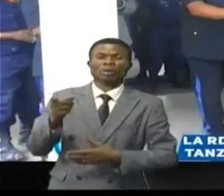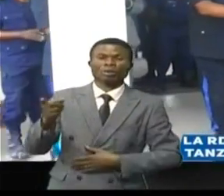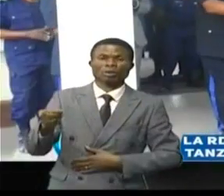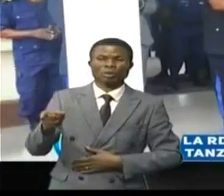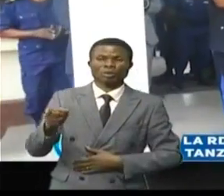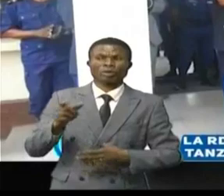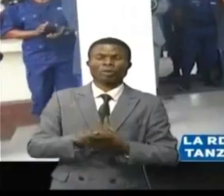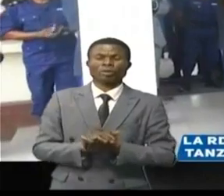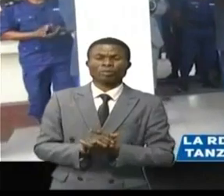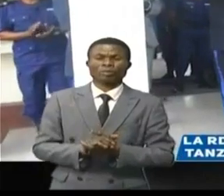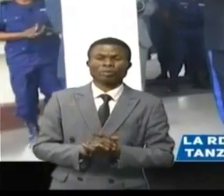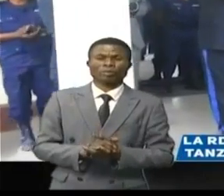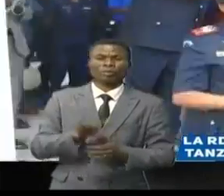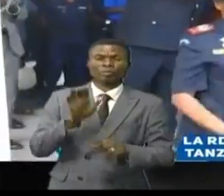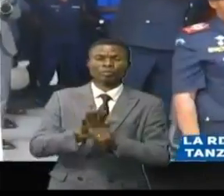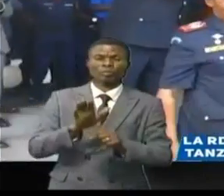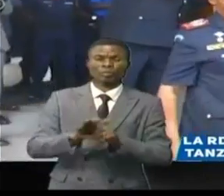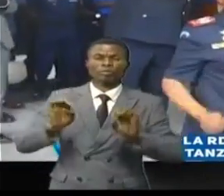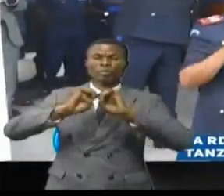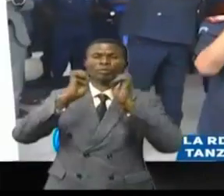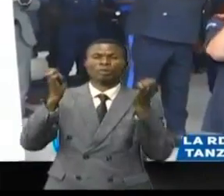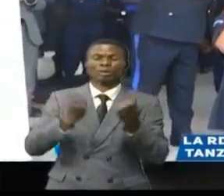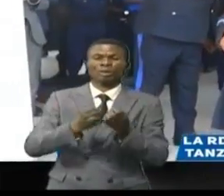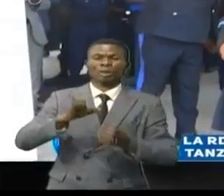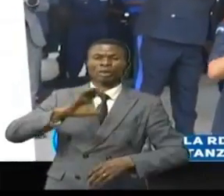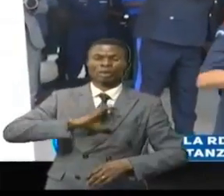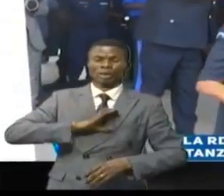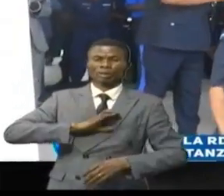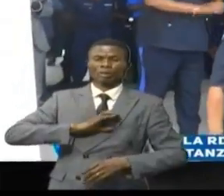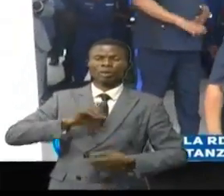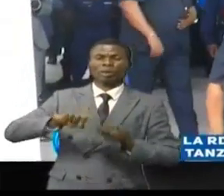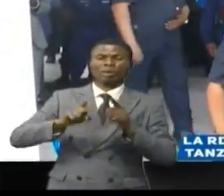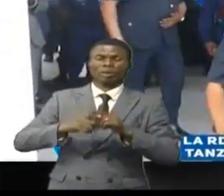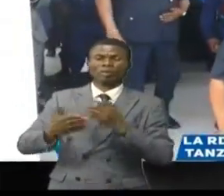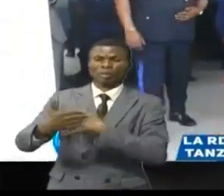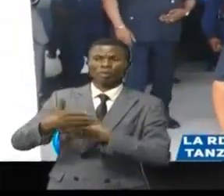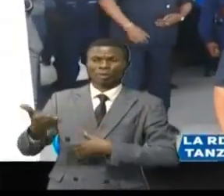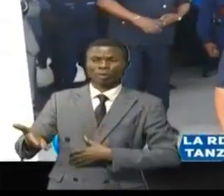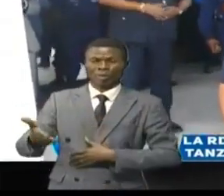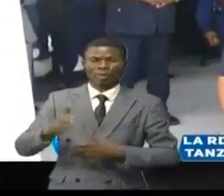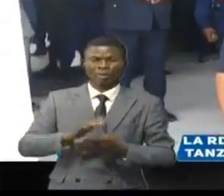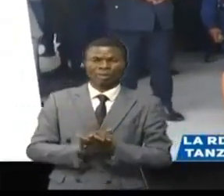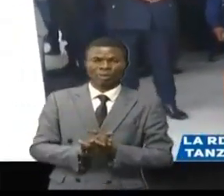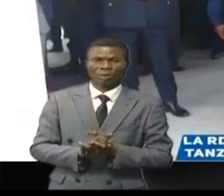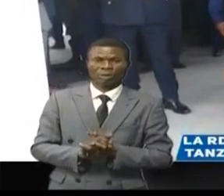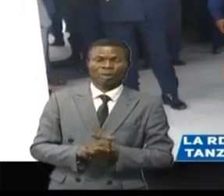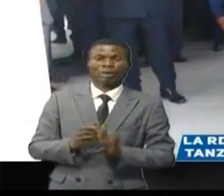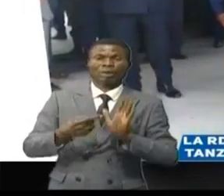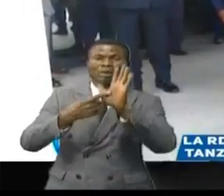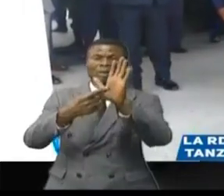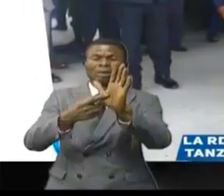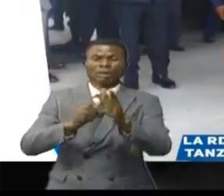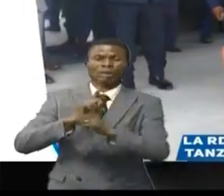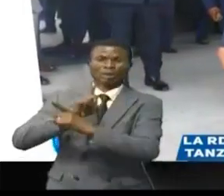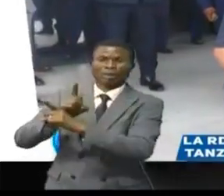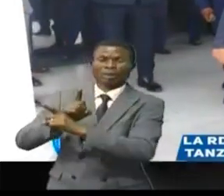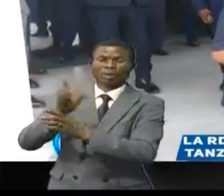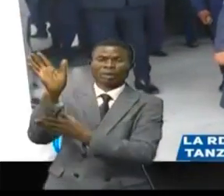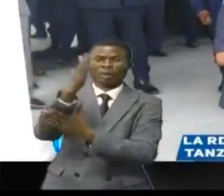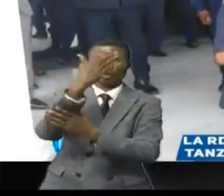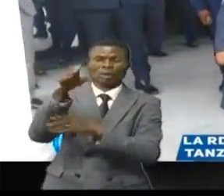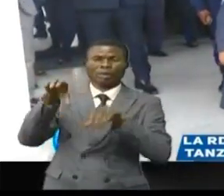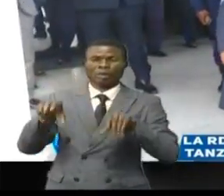en Tanzanie, plusieurs équipes de police des pays amis y ont pris part. Une fierté de présenter et de défendre le drapeau